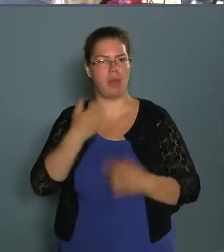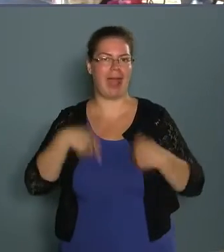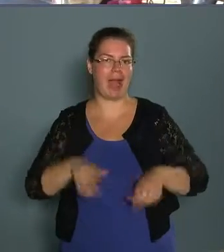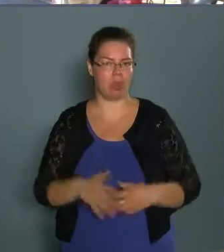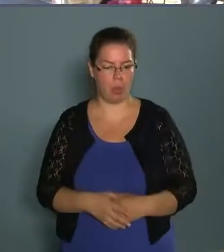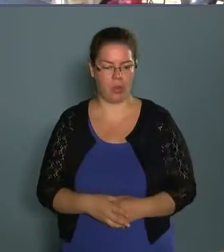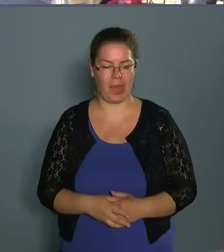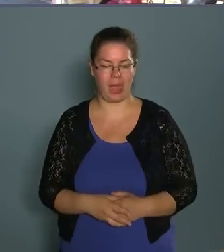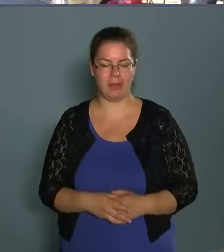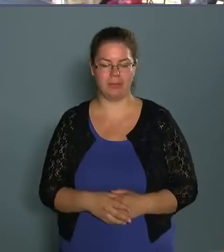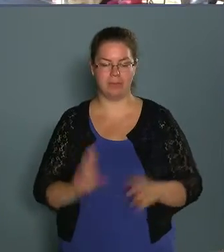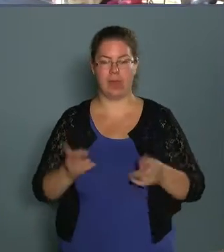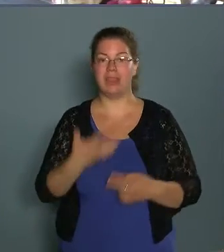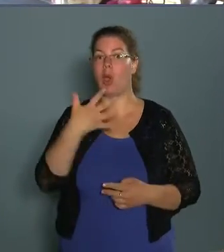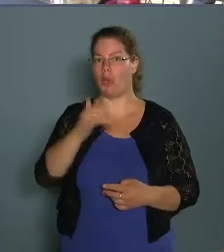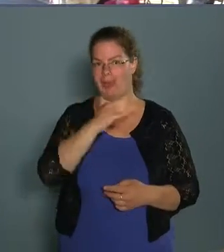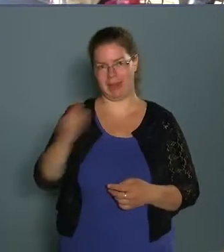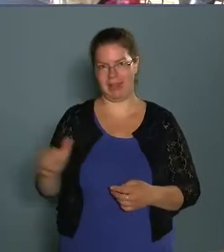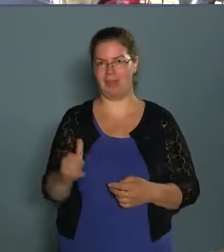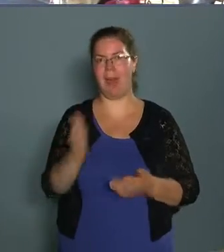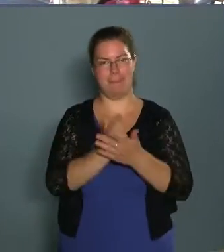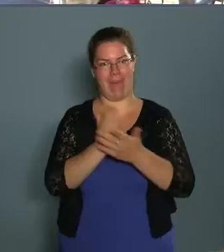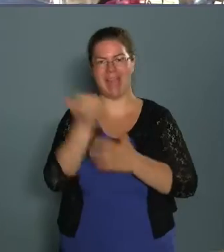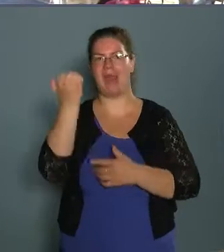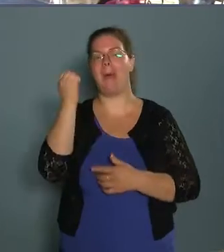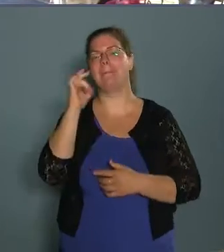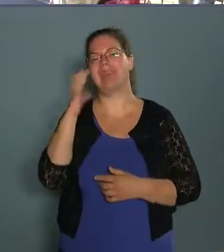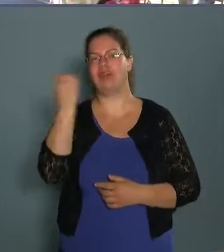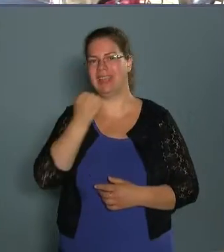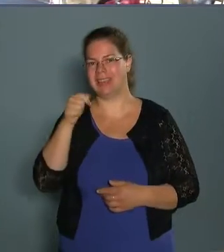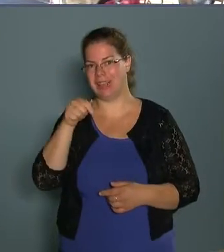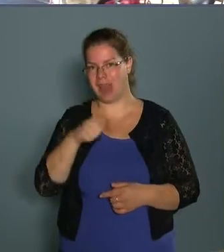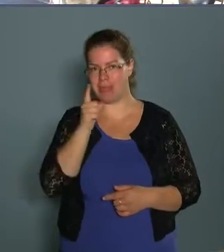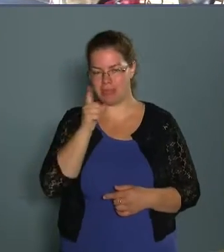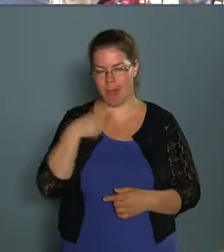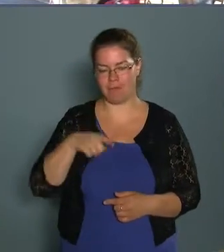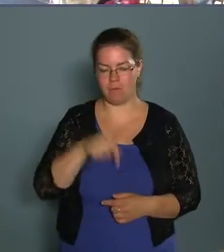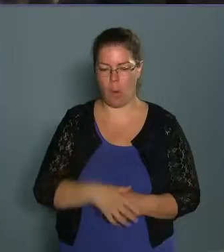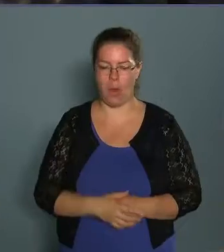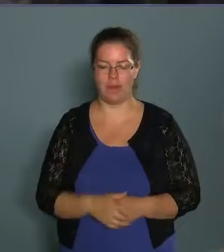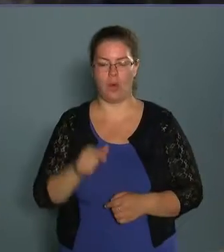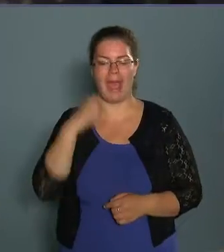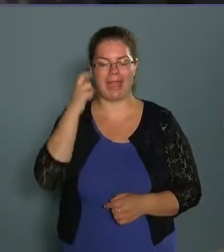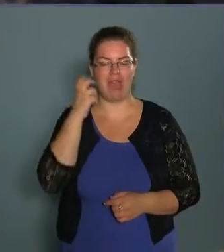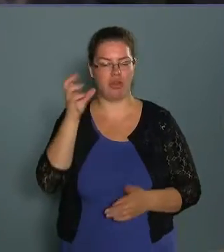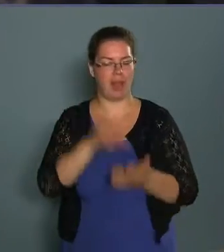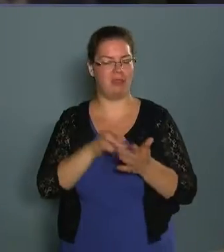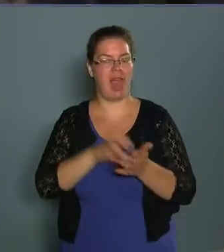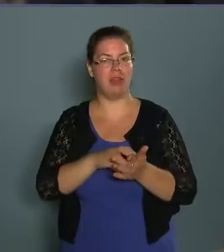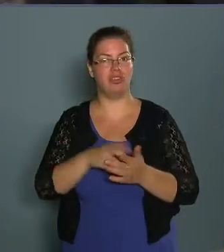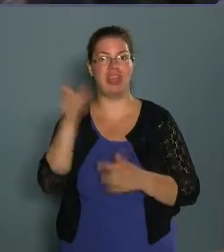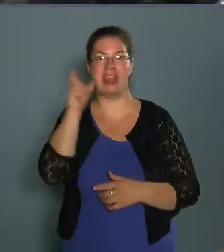elnöke, aki 50 évet húzott le a Benko Dixieland Band, ő pedig egy